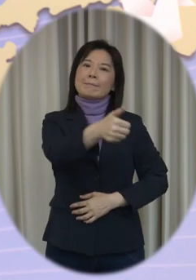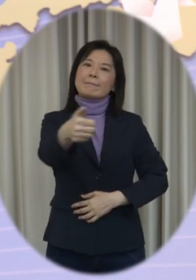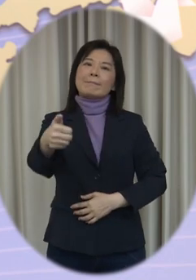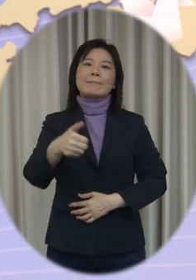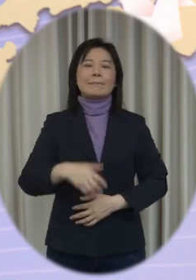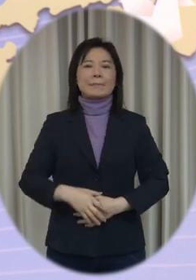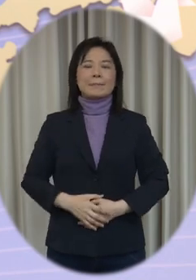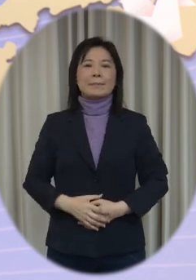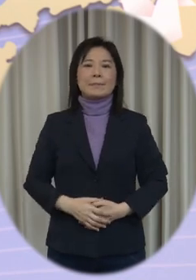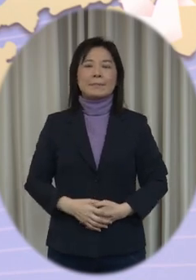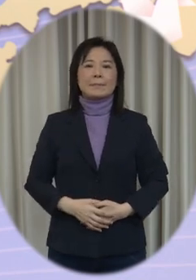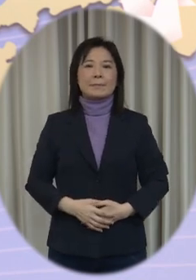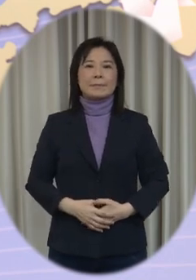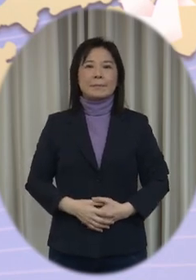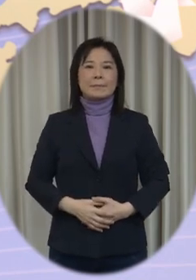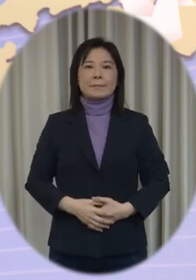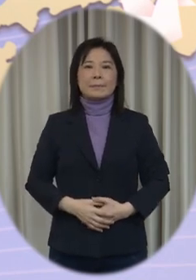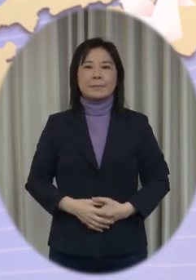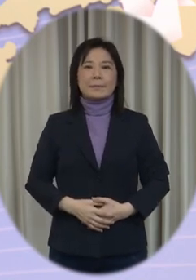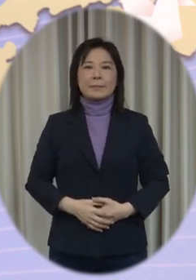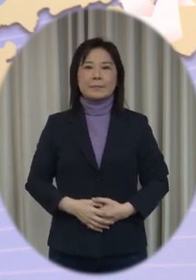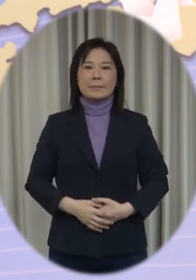家。